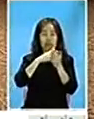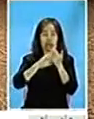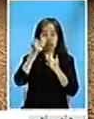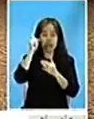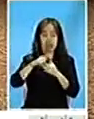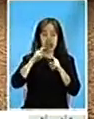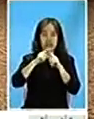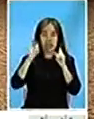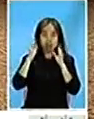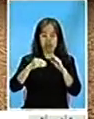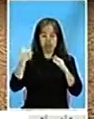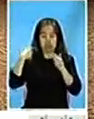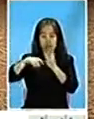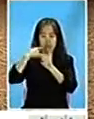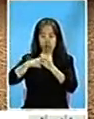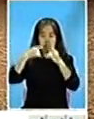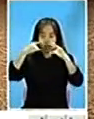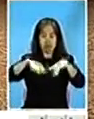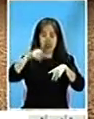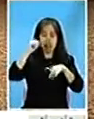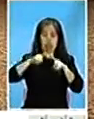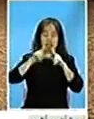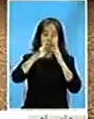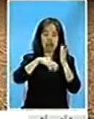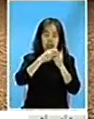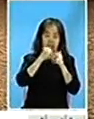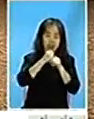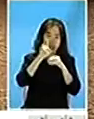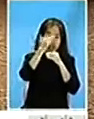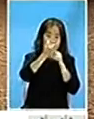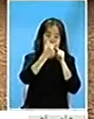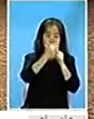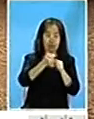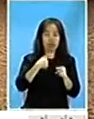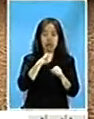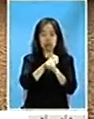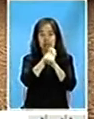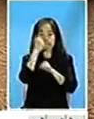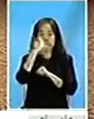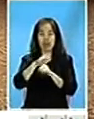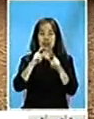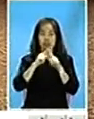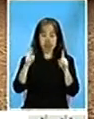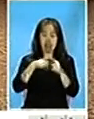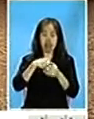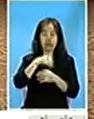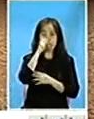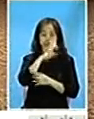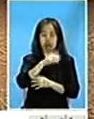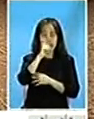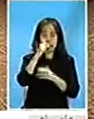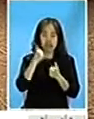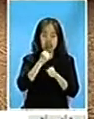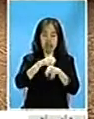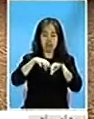จัยจะขัดแย้งแต่เมื่อนโยบายเดินหน้าดิฉันก็คงไม่สามารถต้านทานได้แต่อยากจะกราบเรียนว่าที่ท่านได้